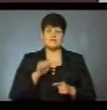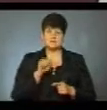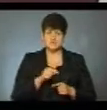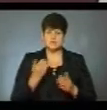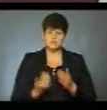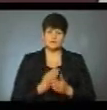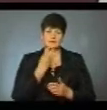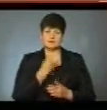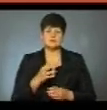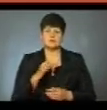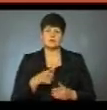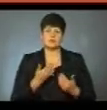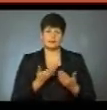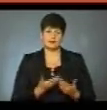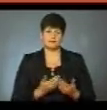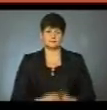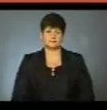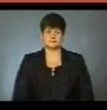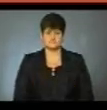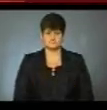дивіться про таке.